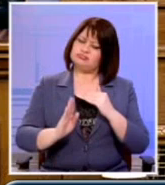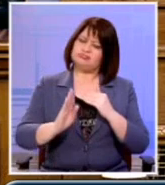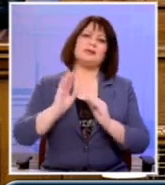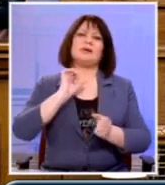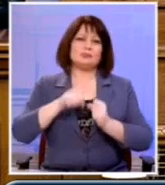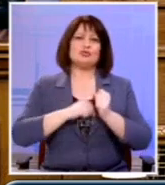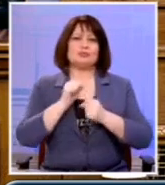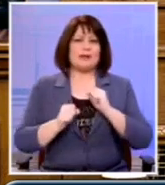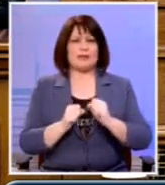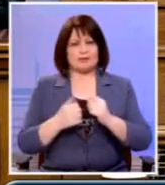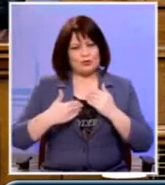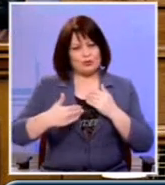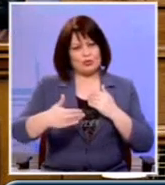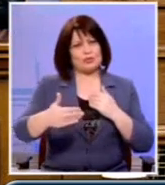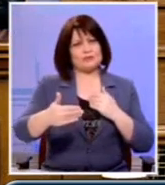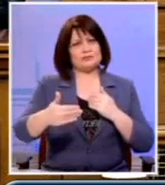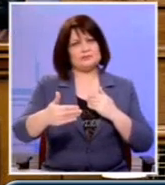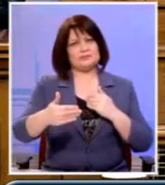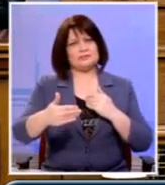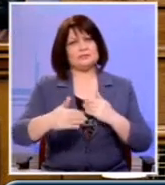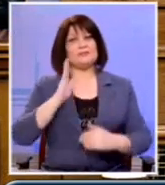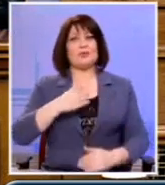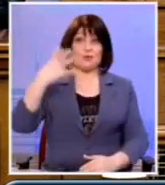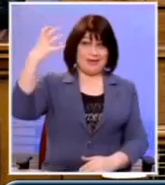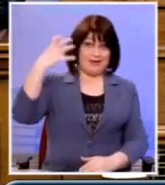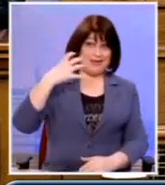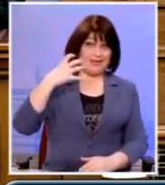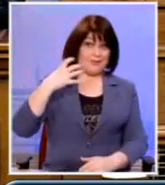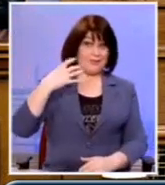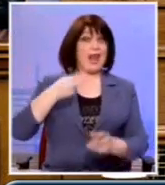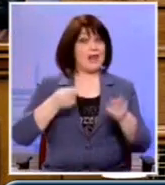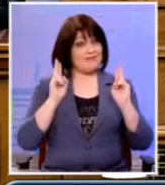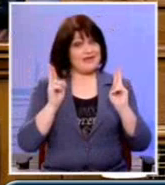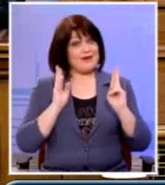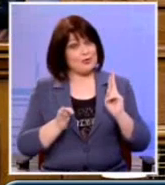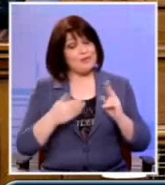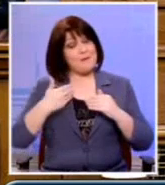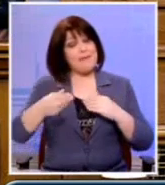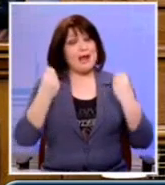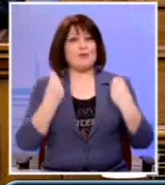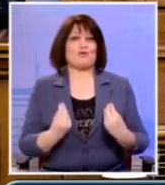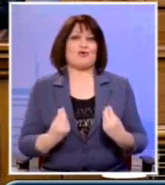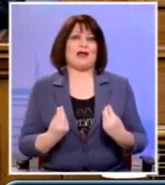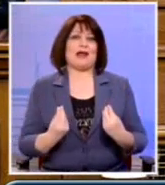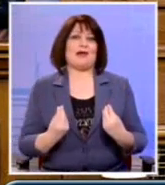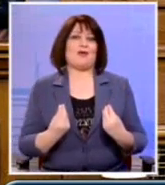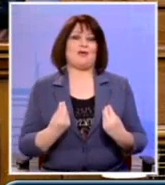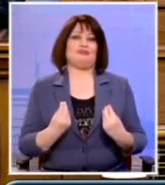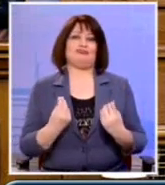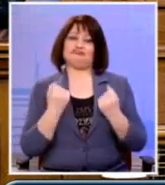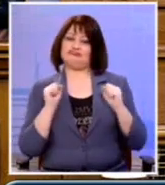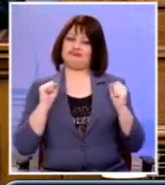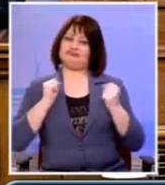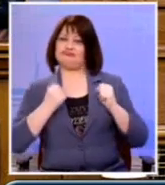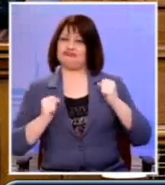και μπροστά σε αυτά τα σκαλιά που ανεβαίνουν και τον ήλιο μπορούν να δουν ένα τέλη και ένα καλύτερο μέλλον χειραφέτησης πολιτικής